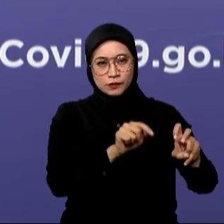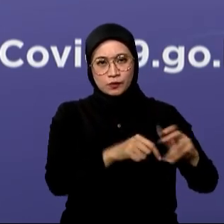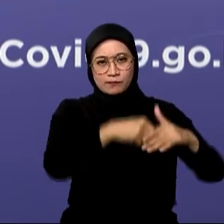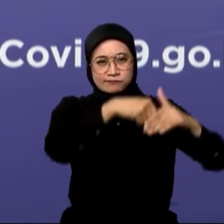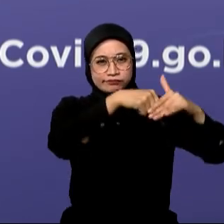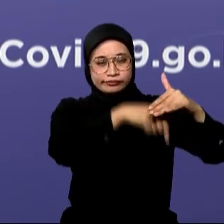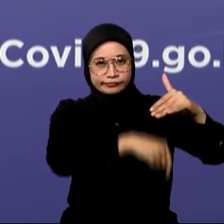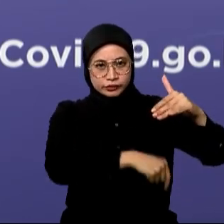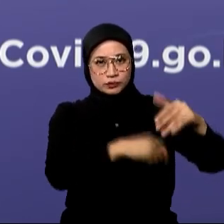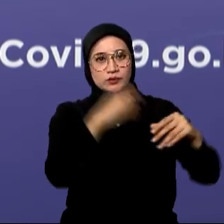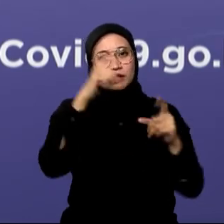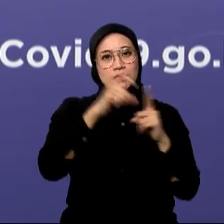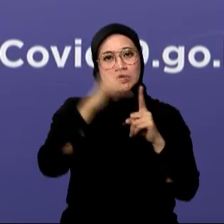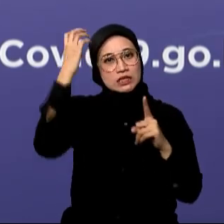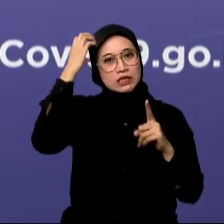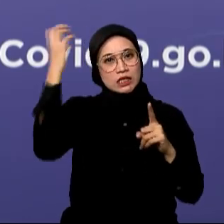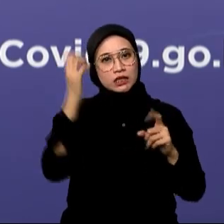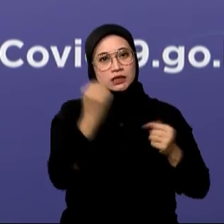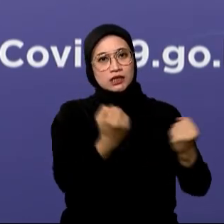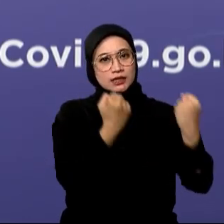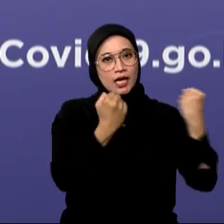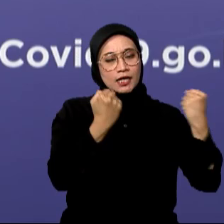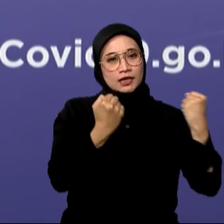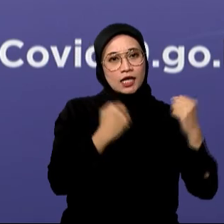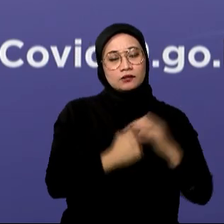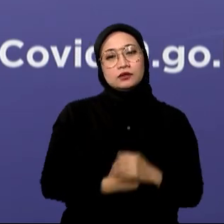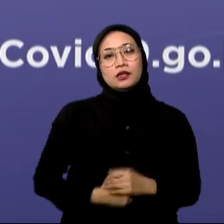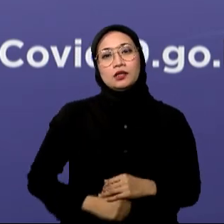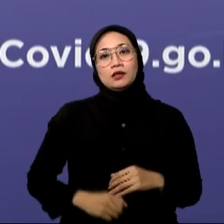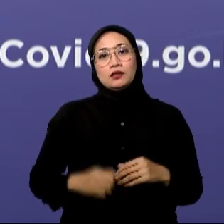oleh Dinas Kesehatan, dilakukan oleh